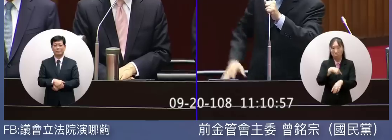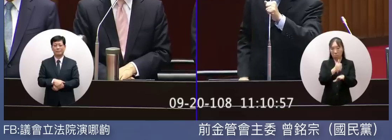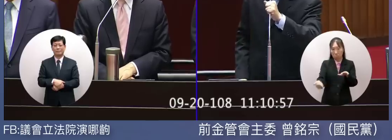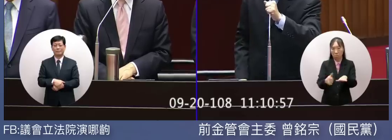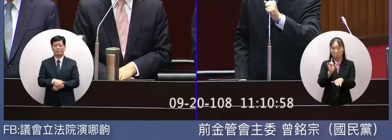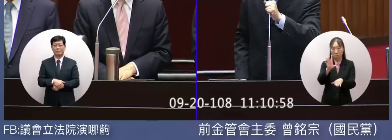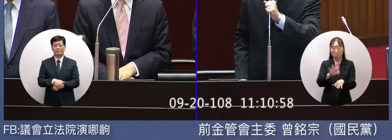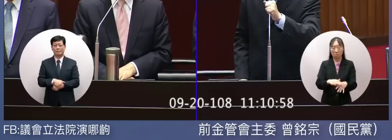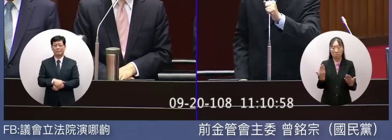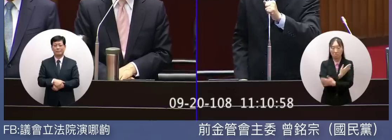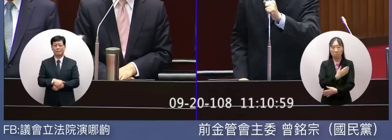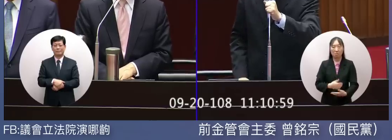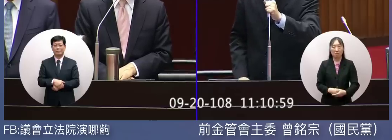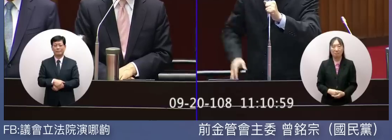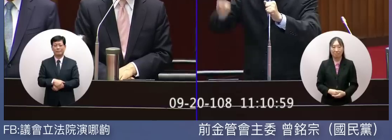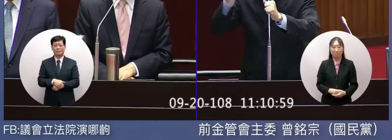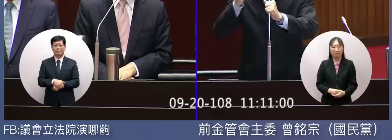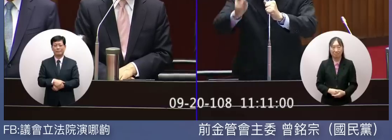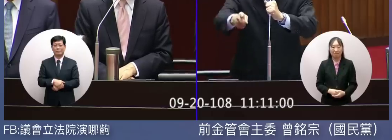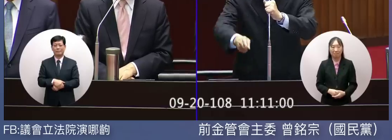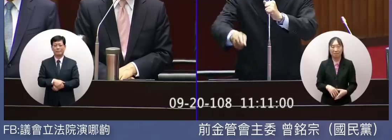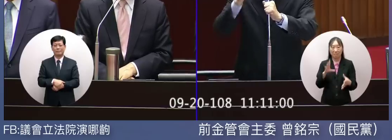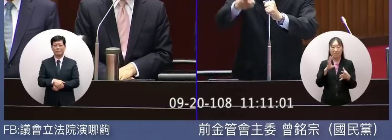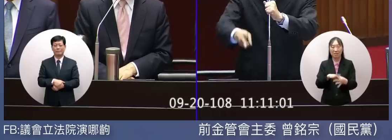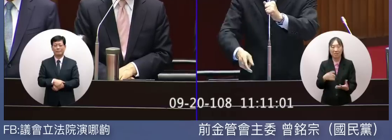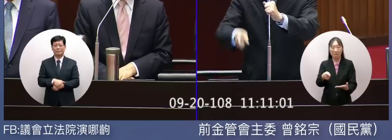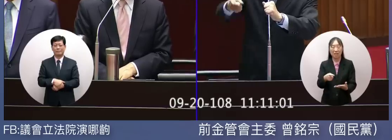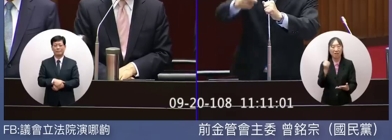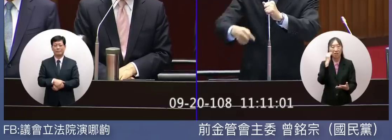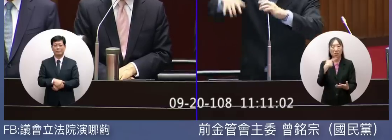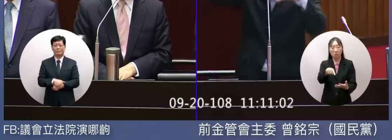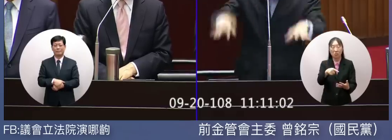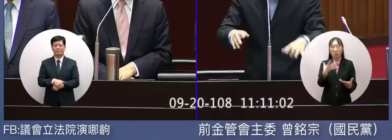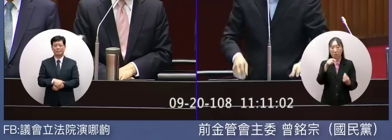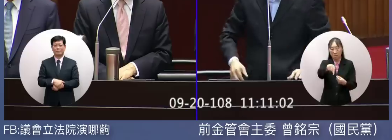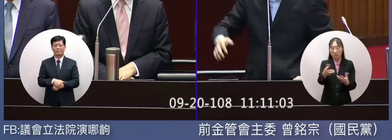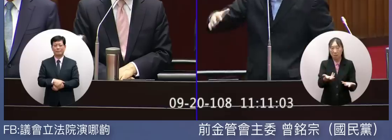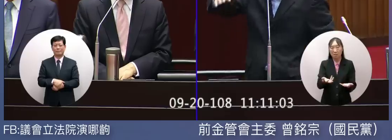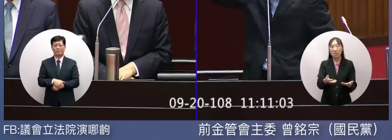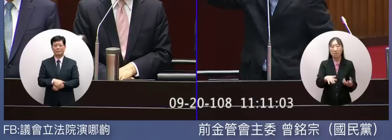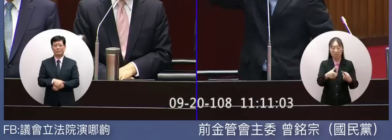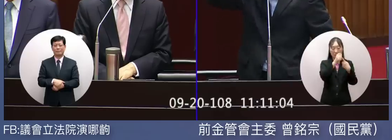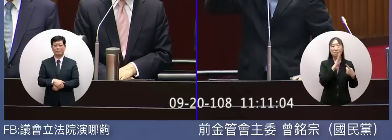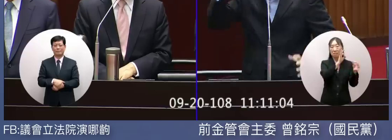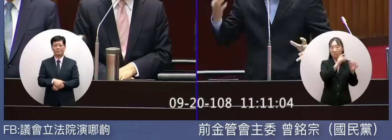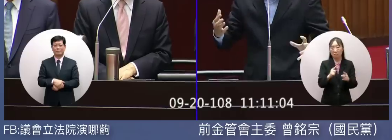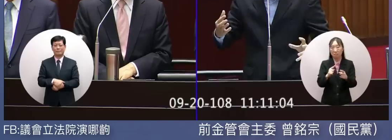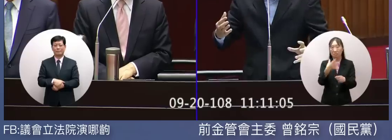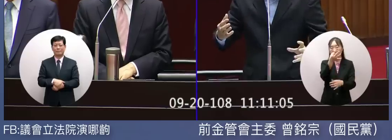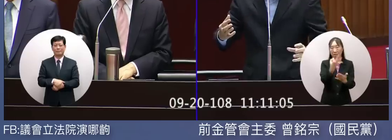讲好我要接董事长，没有救他。他有两阶段，第一阶段财务降下来，第二阶段